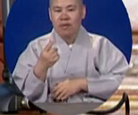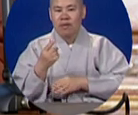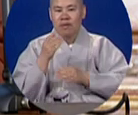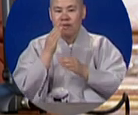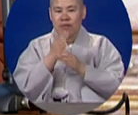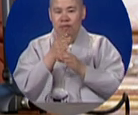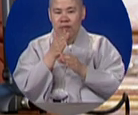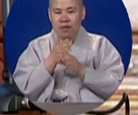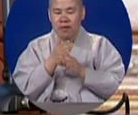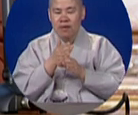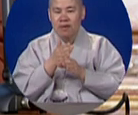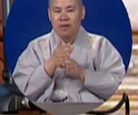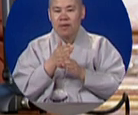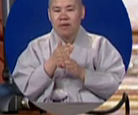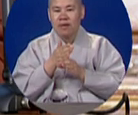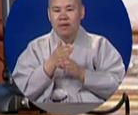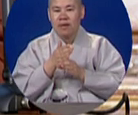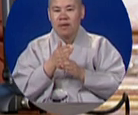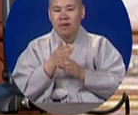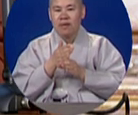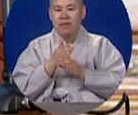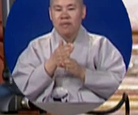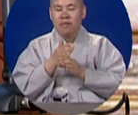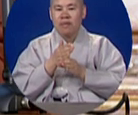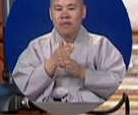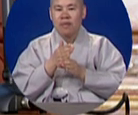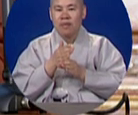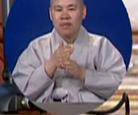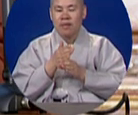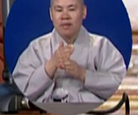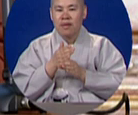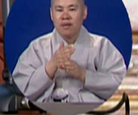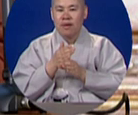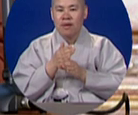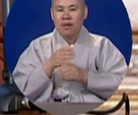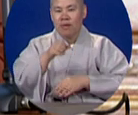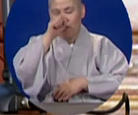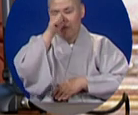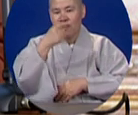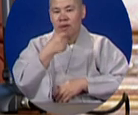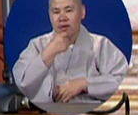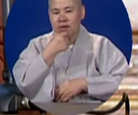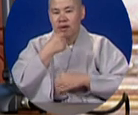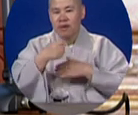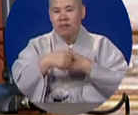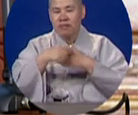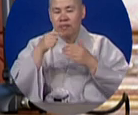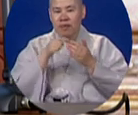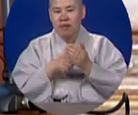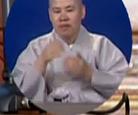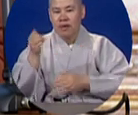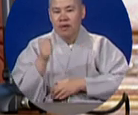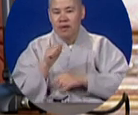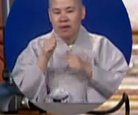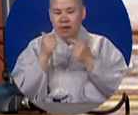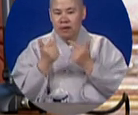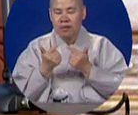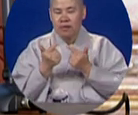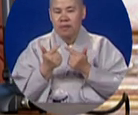가운데에 불기의 애증하야 좋아하고 싫어하는 마음을 일으키지 아니해서